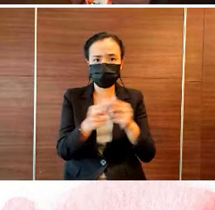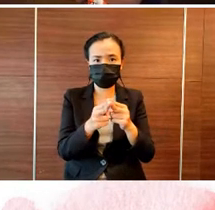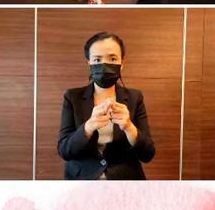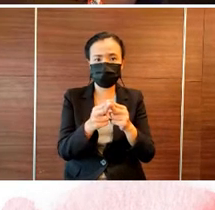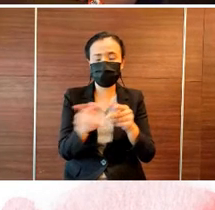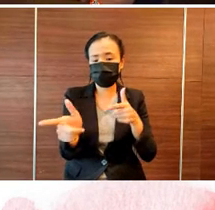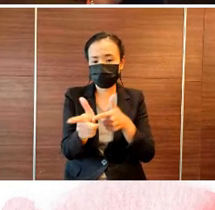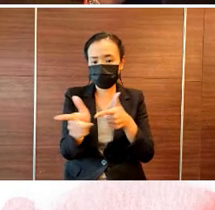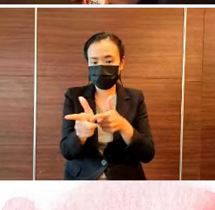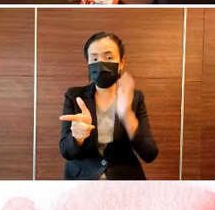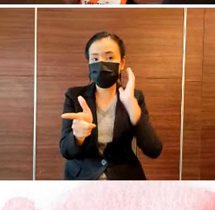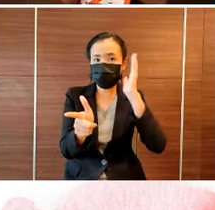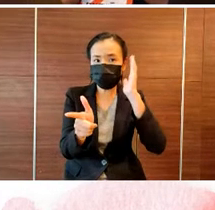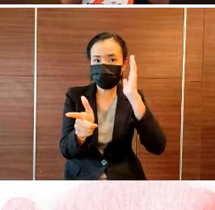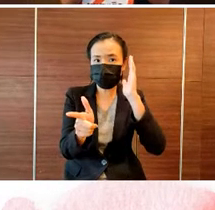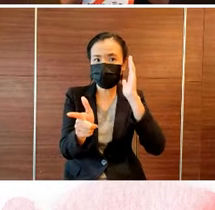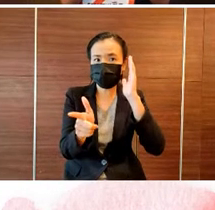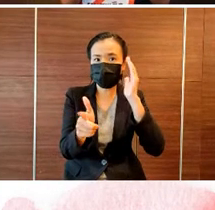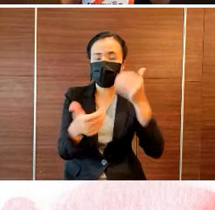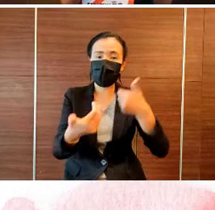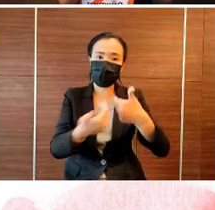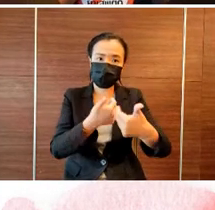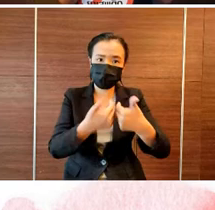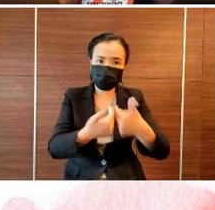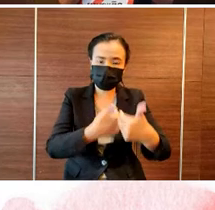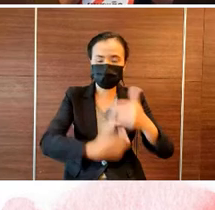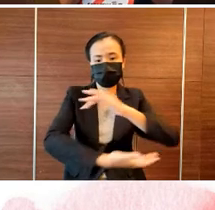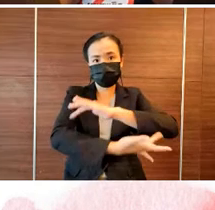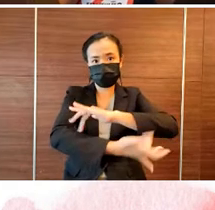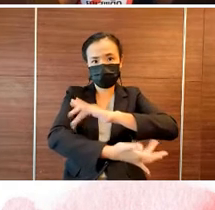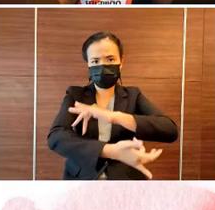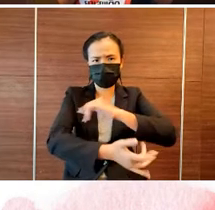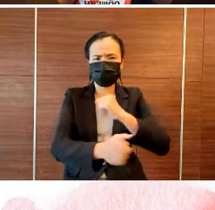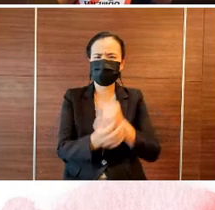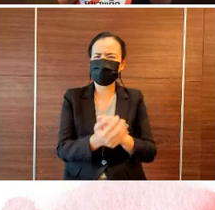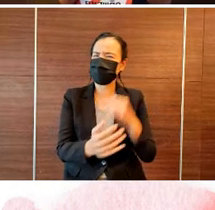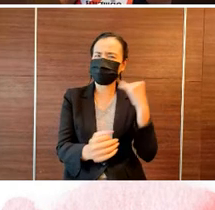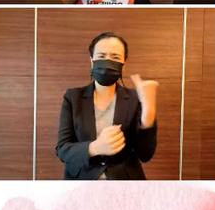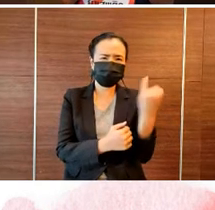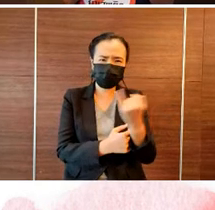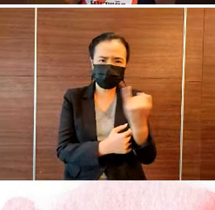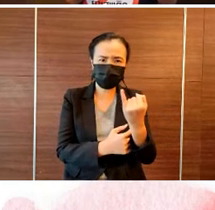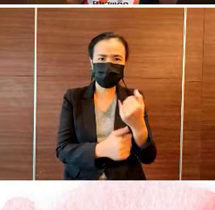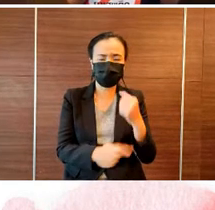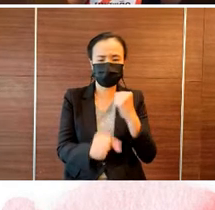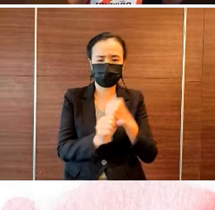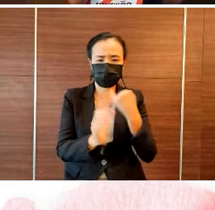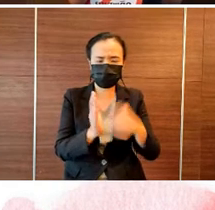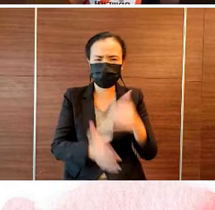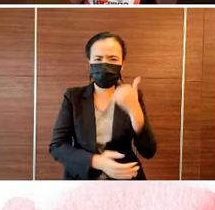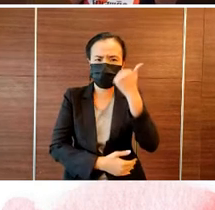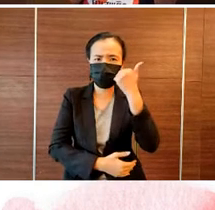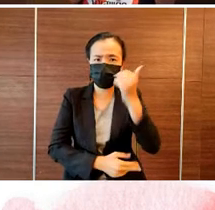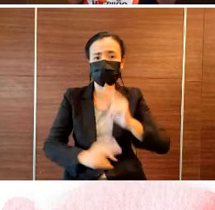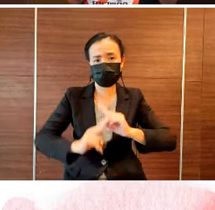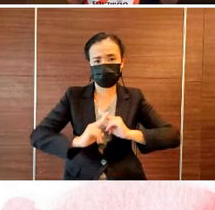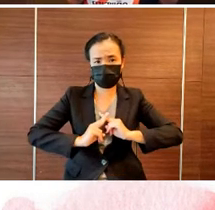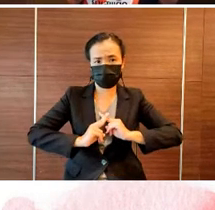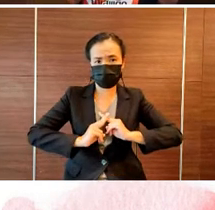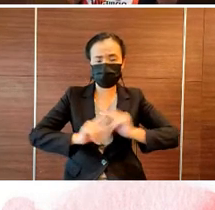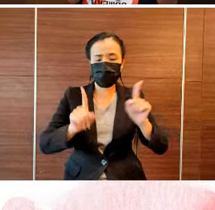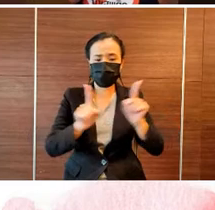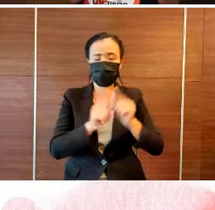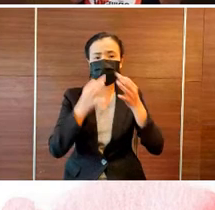ายกับชายหรือความหลากหลายทางเพศอะค่ะเป็นสิ่งที่ไม่เหมาะสมผิดธรรมชาติส่งผลให้เกิดความรู้สึกผิดอับอายต่อตนเองแล้วก็ไม่สามารถสลัด